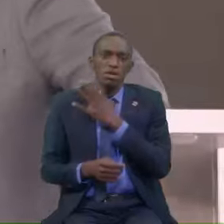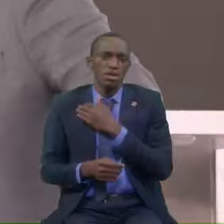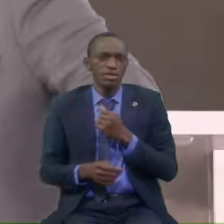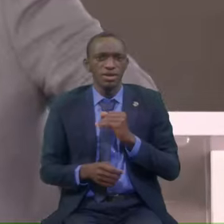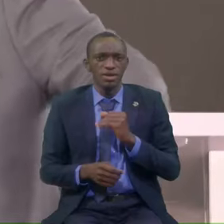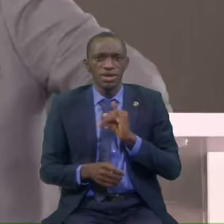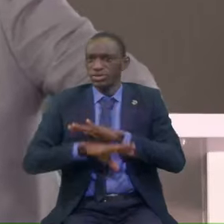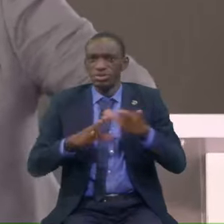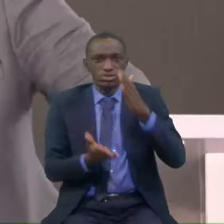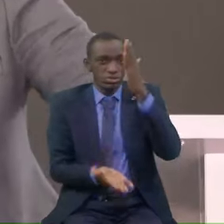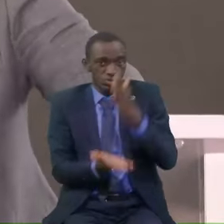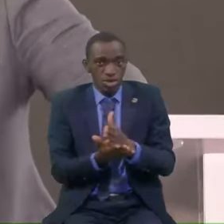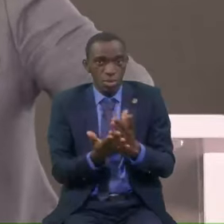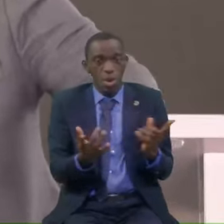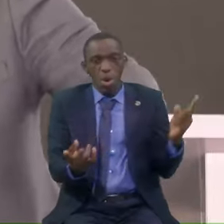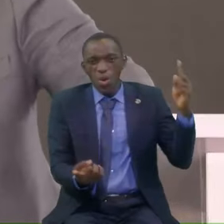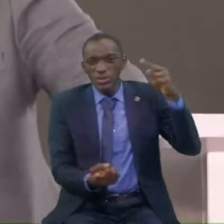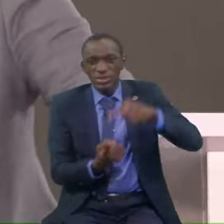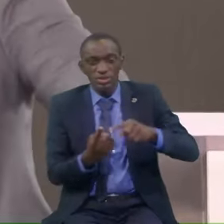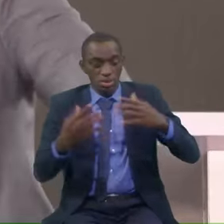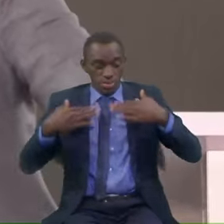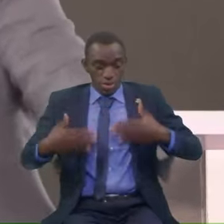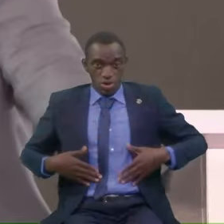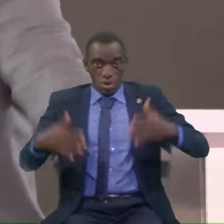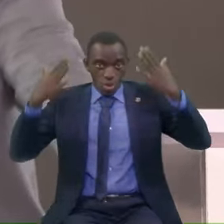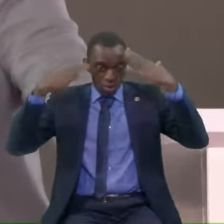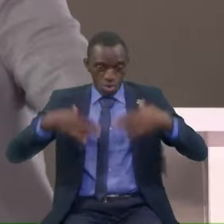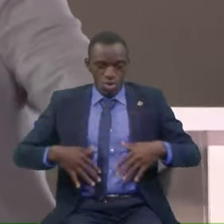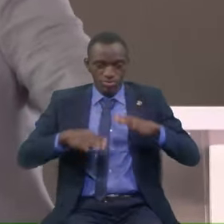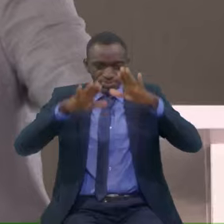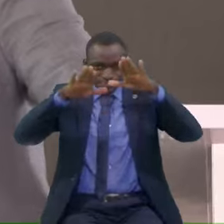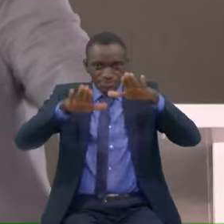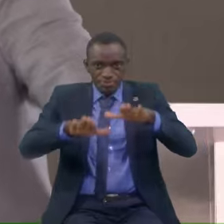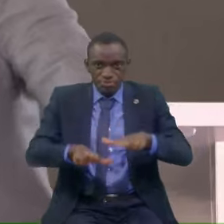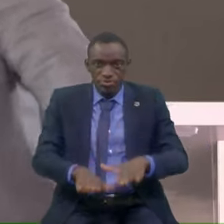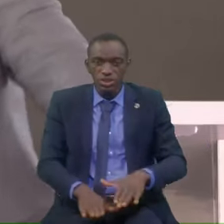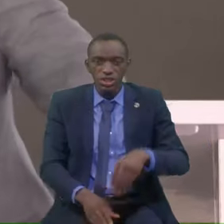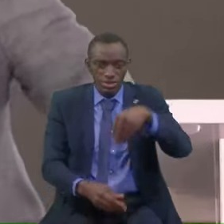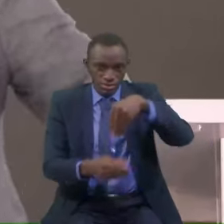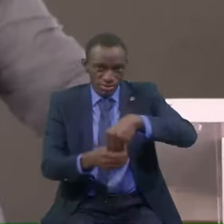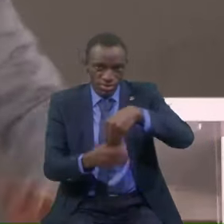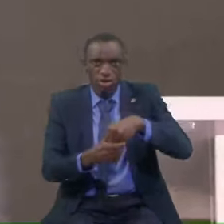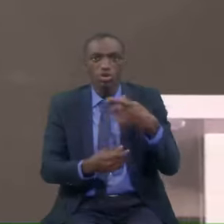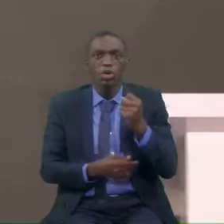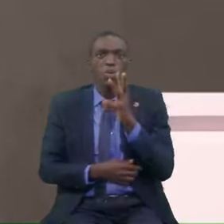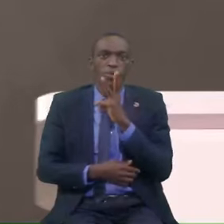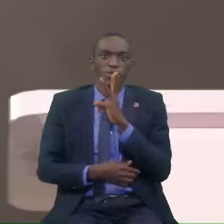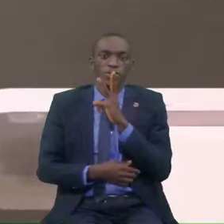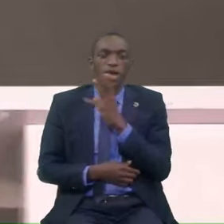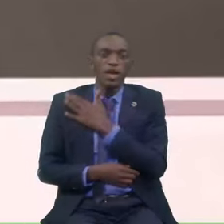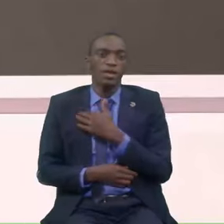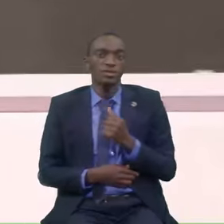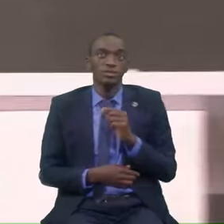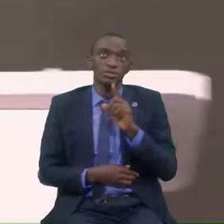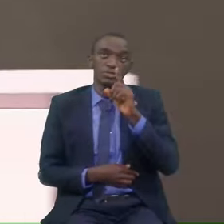Et je ne n'arrête pas jusqu'à ce qu'il soit totalement submergé dans l'eau. Et il